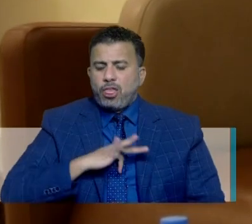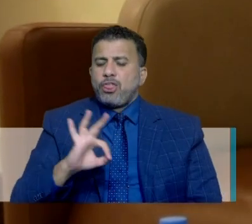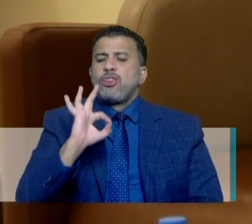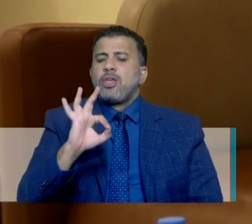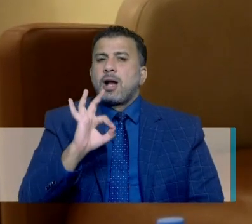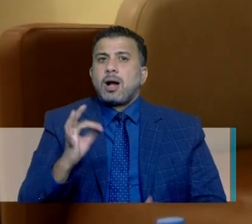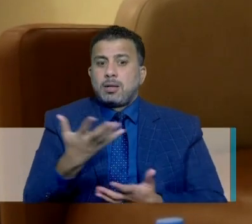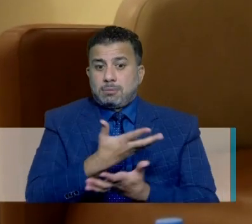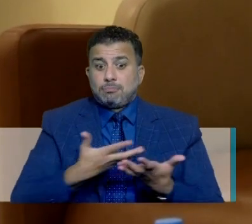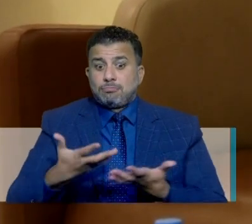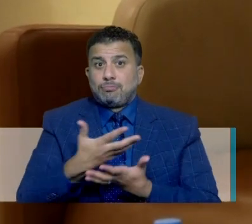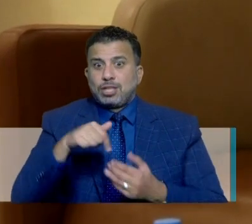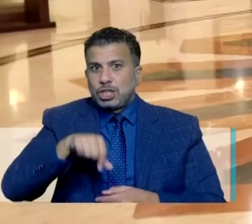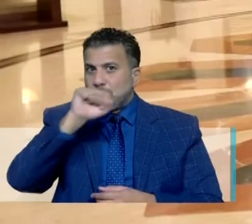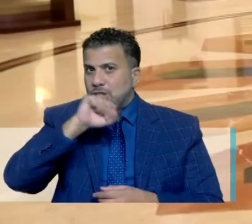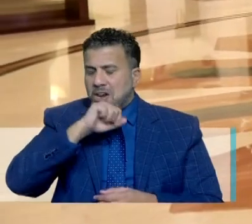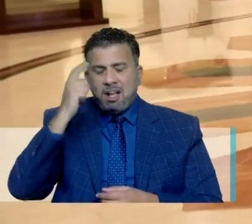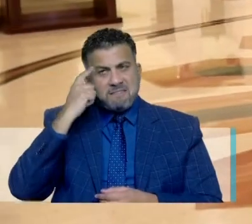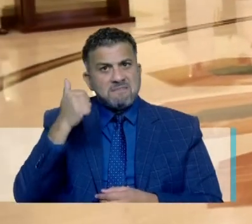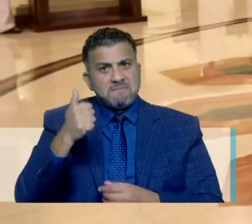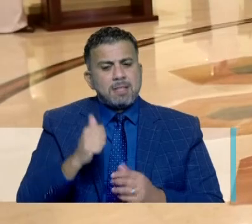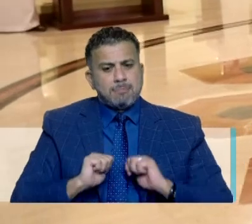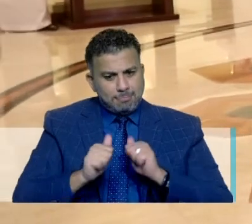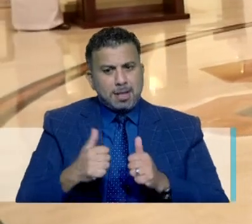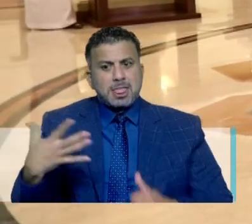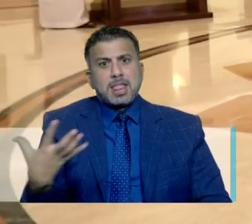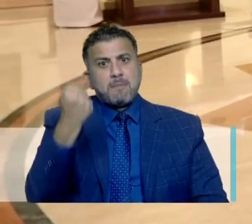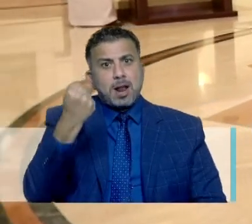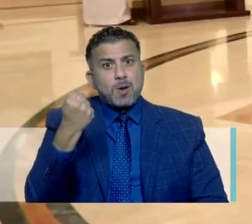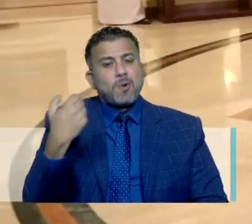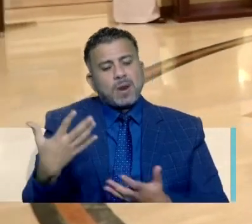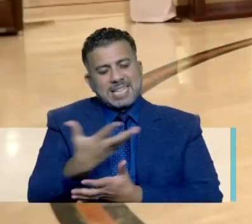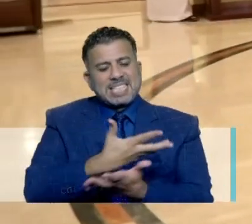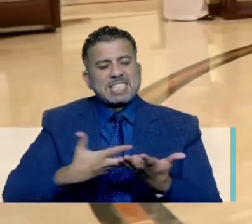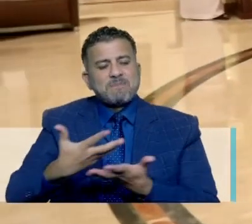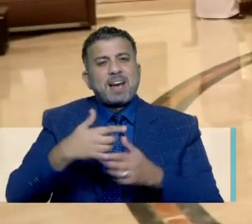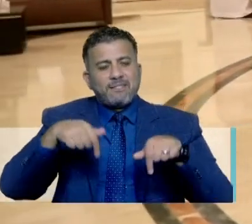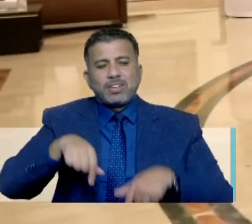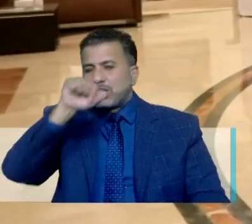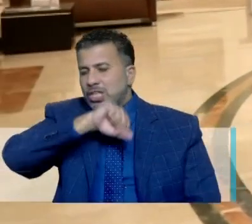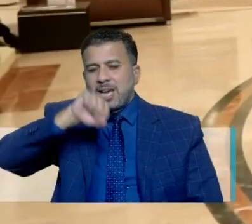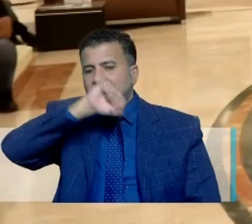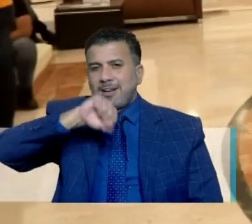المستثمرين بالسوق العقاري بالاماره وعزمهم على التملك والاستثمار في الشارقه